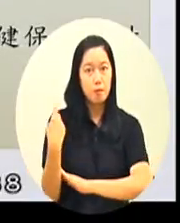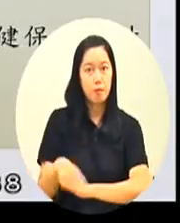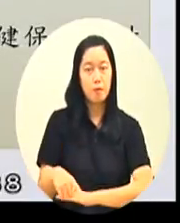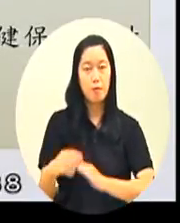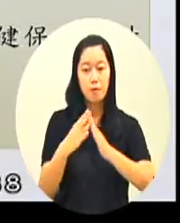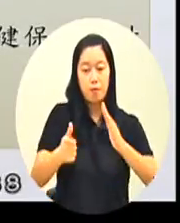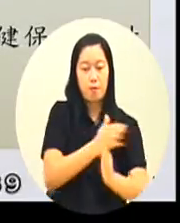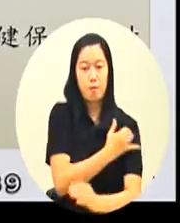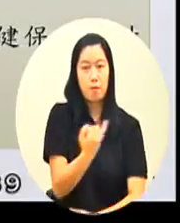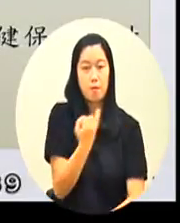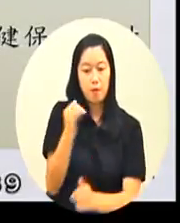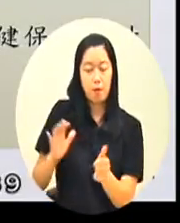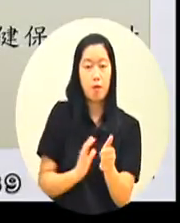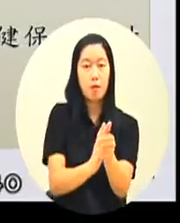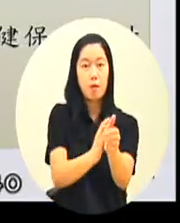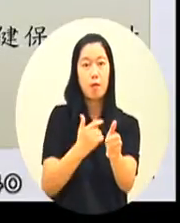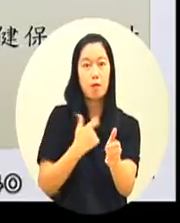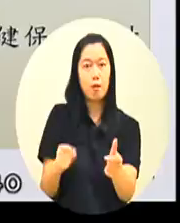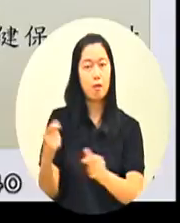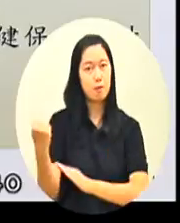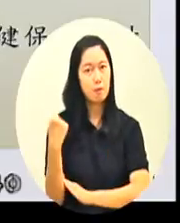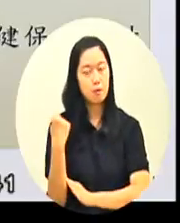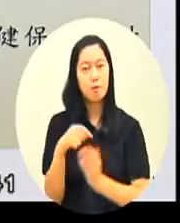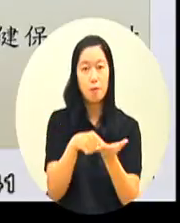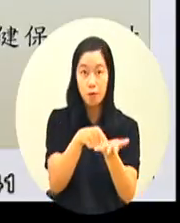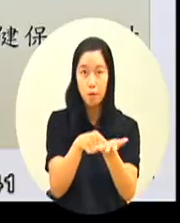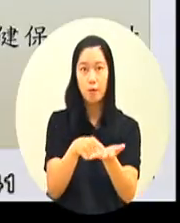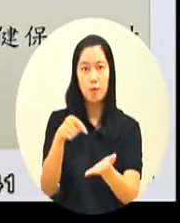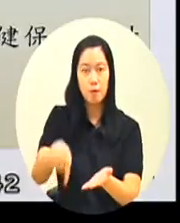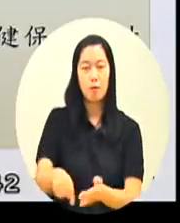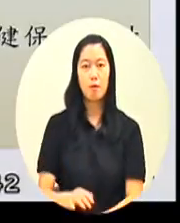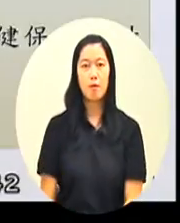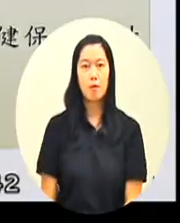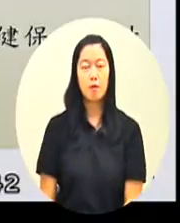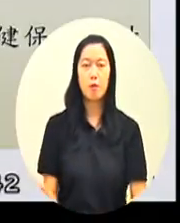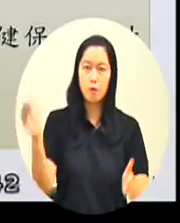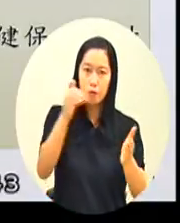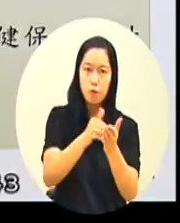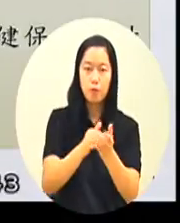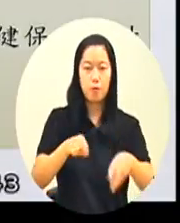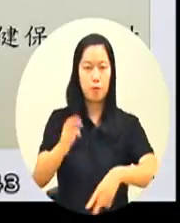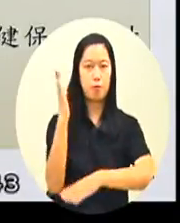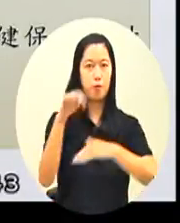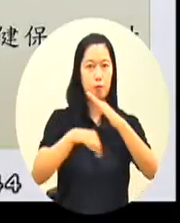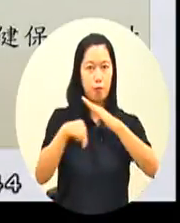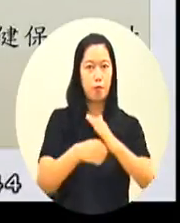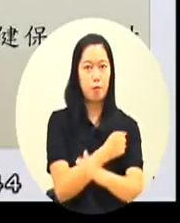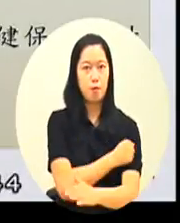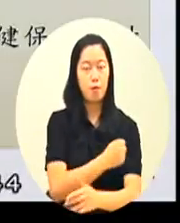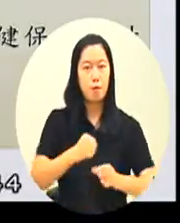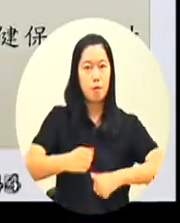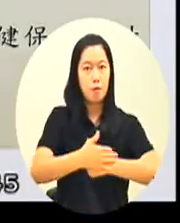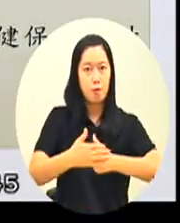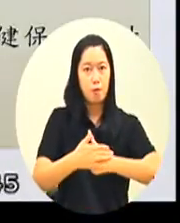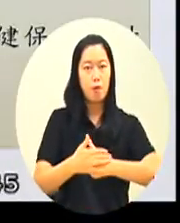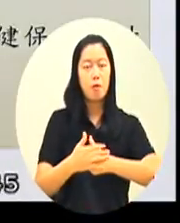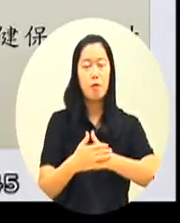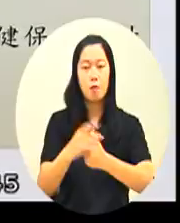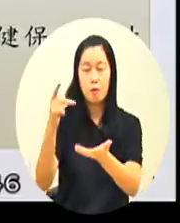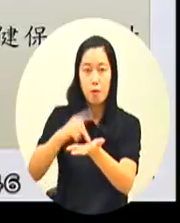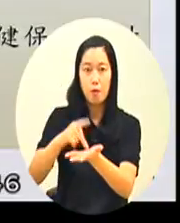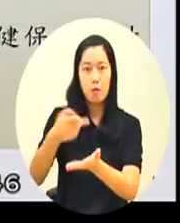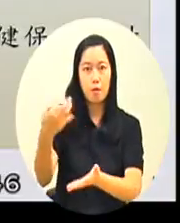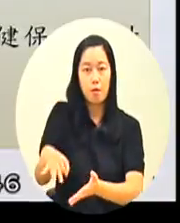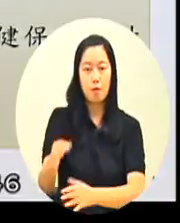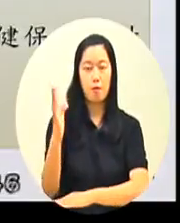下，整个团队我们努力争取，终于获得了行政院劳健保欠费的部分呢，获得了一些